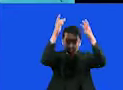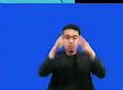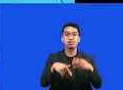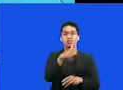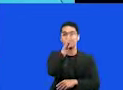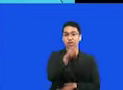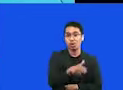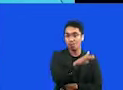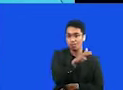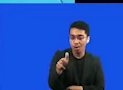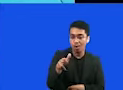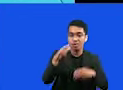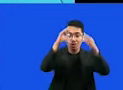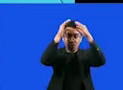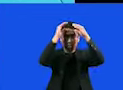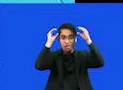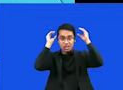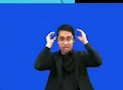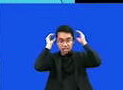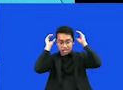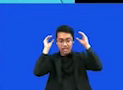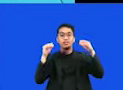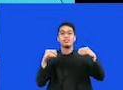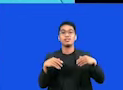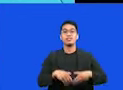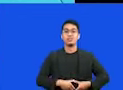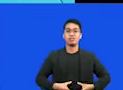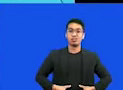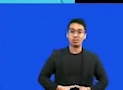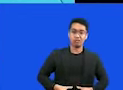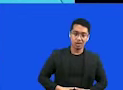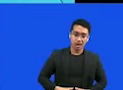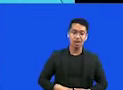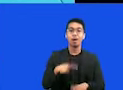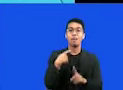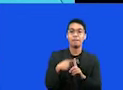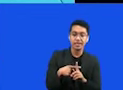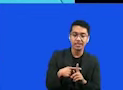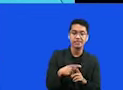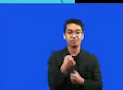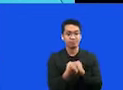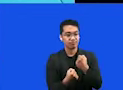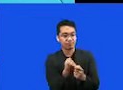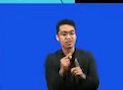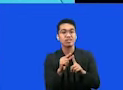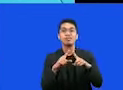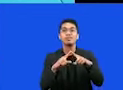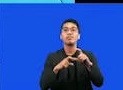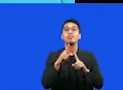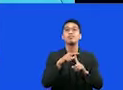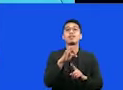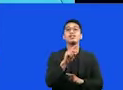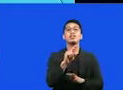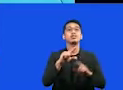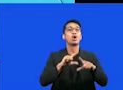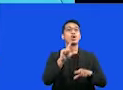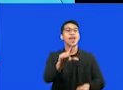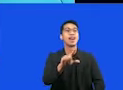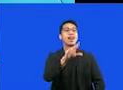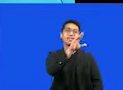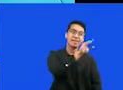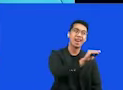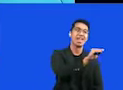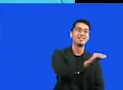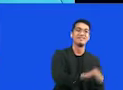suster dan para pelaku pastoral Selamat malam Mas Edi Selamat malam juga nah